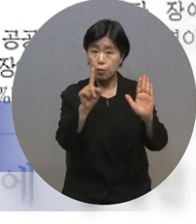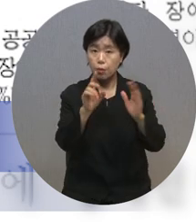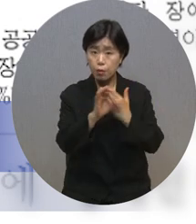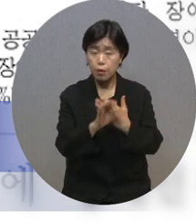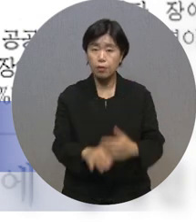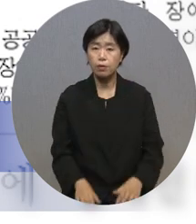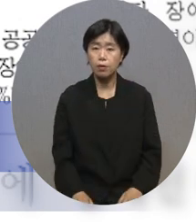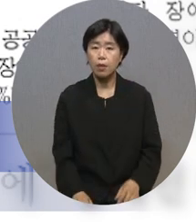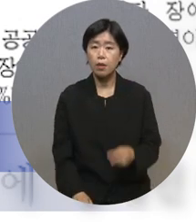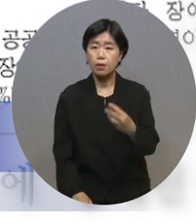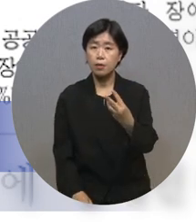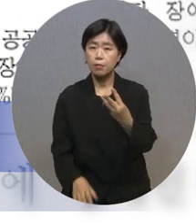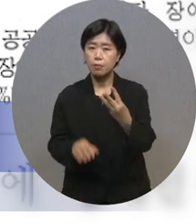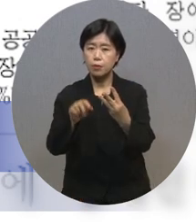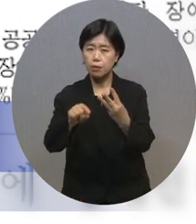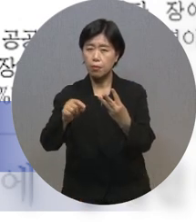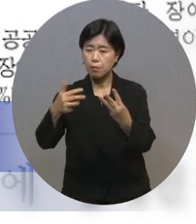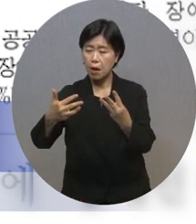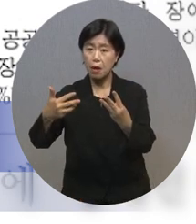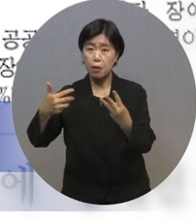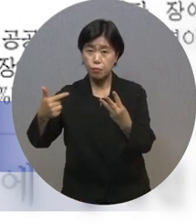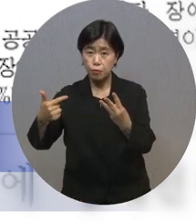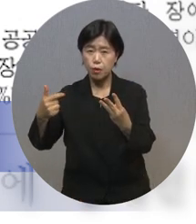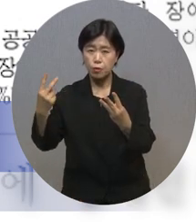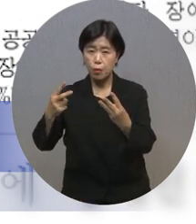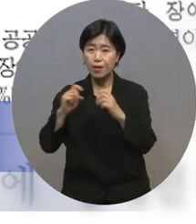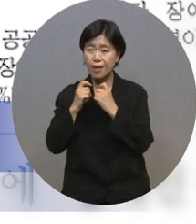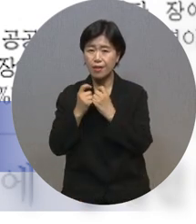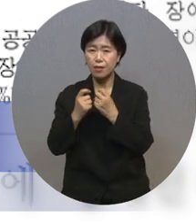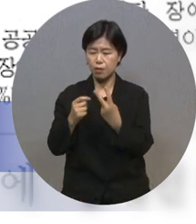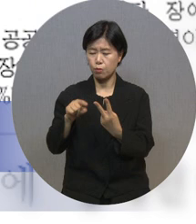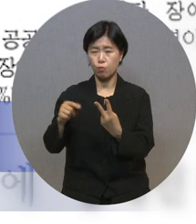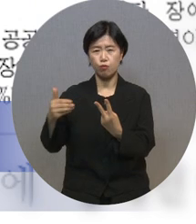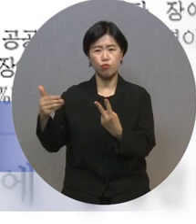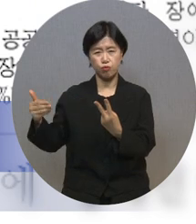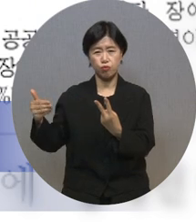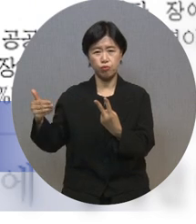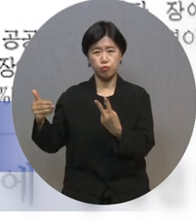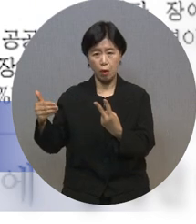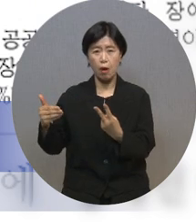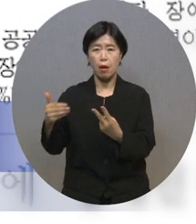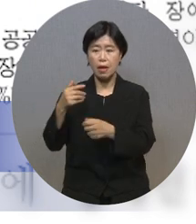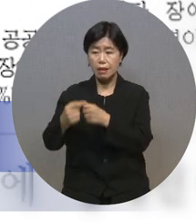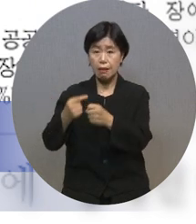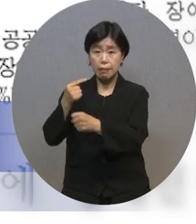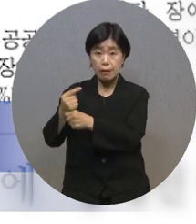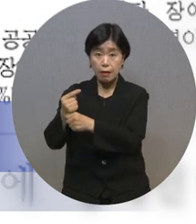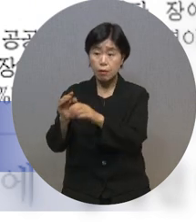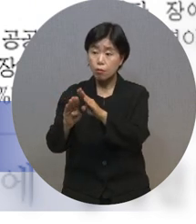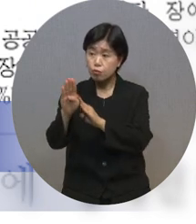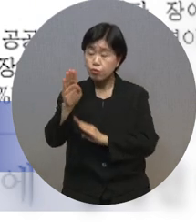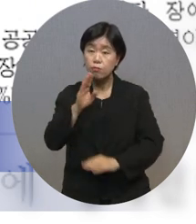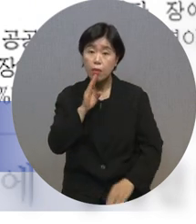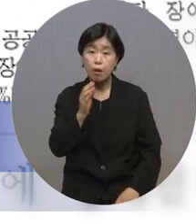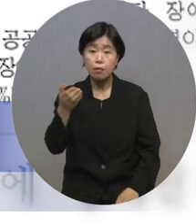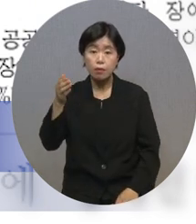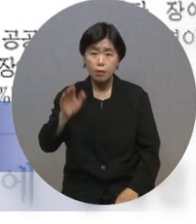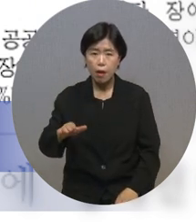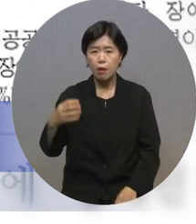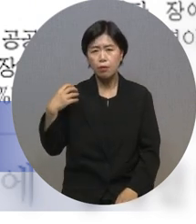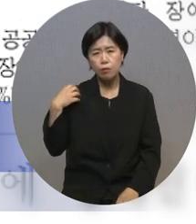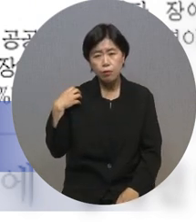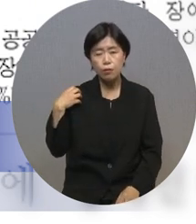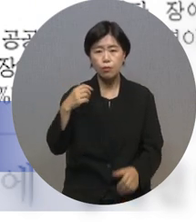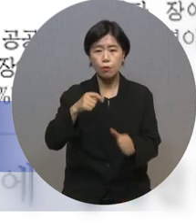공공은 3.8% 민간은 2.99% 매년 상승 추세를 보이고는 있으나 의무